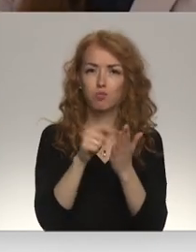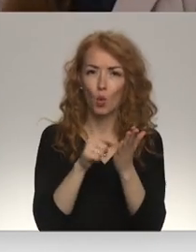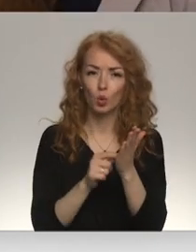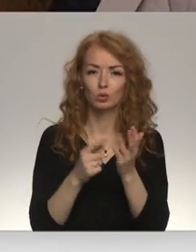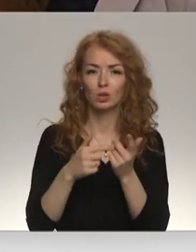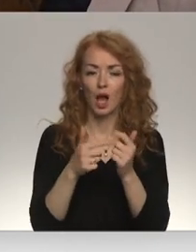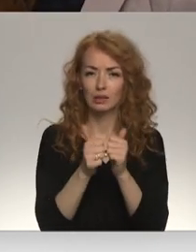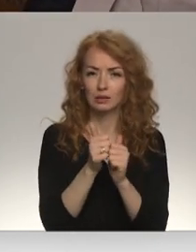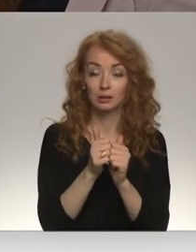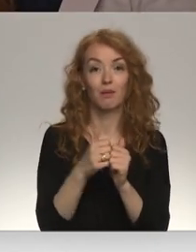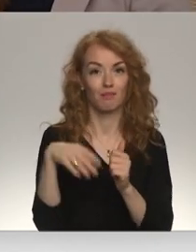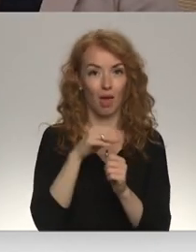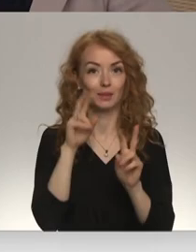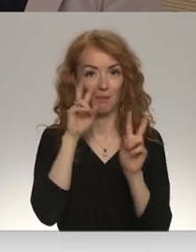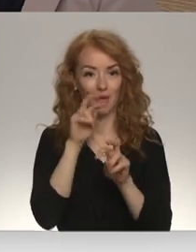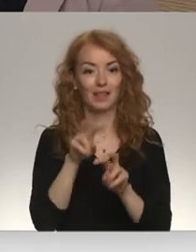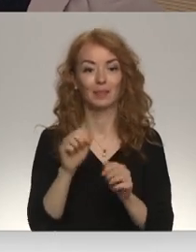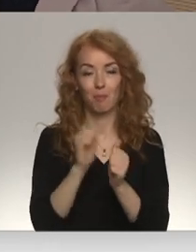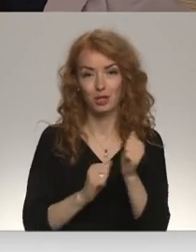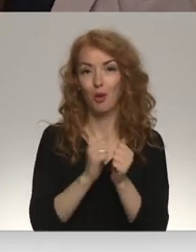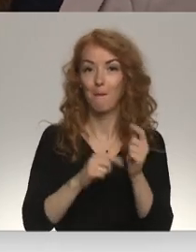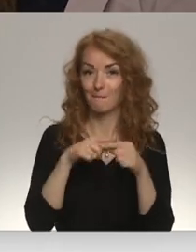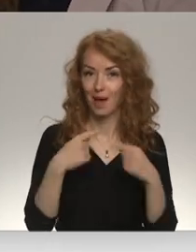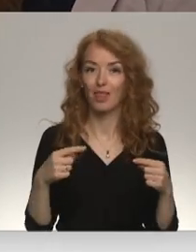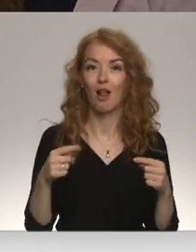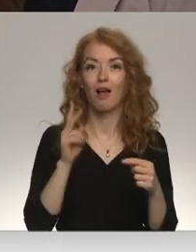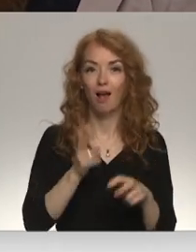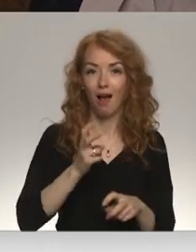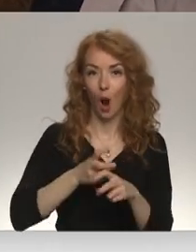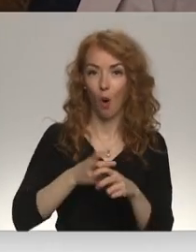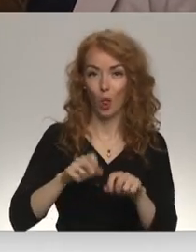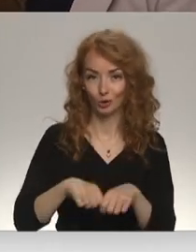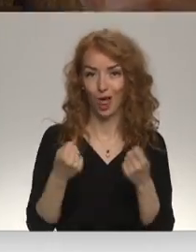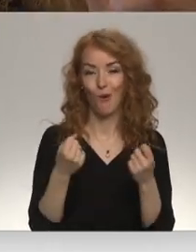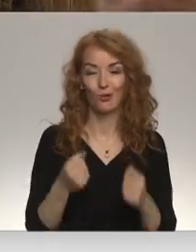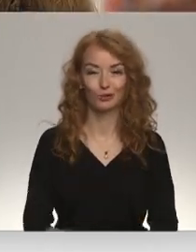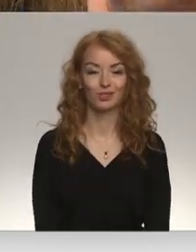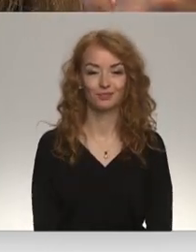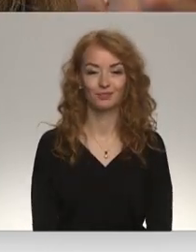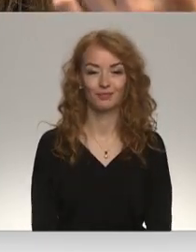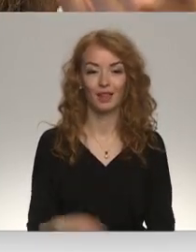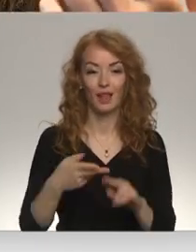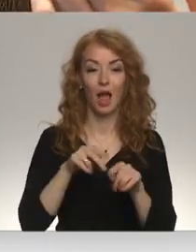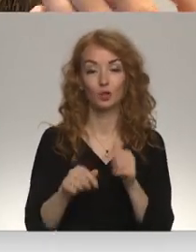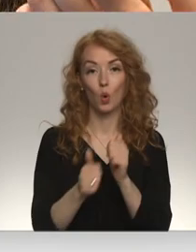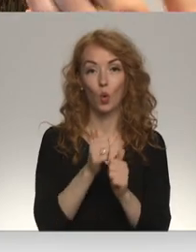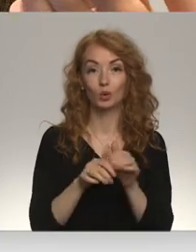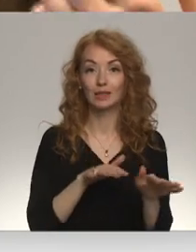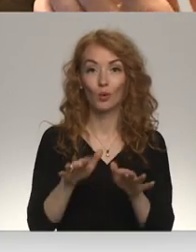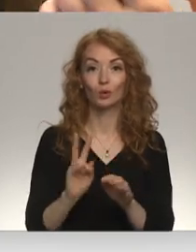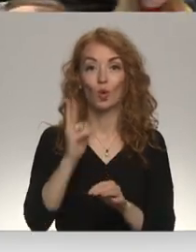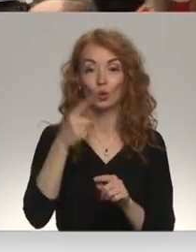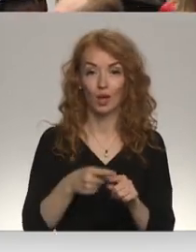skaita. Pētīsim biomateriālus to, kā tur kauliņus lauž. Šāds konkurss tika rīkots 2.